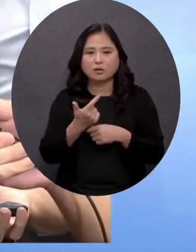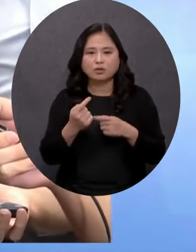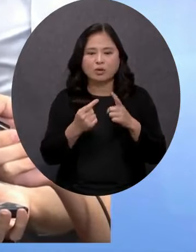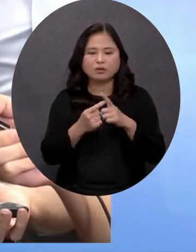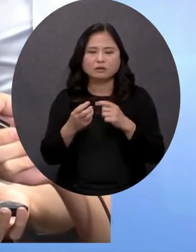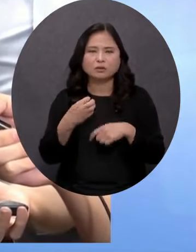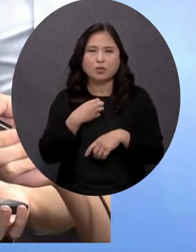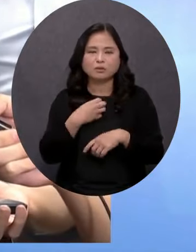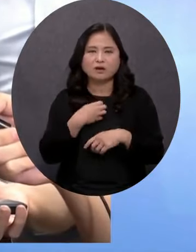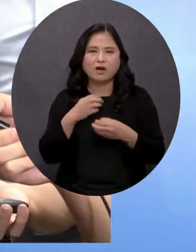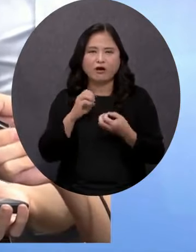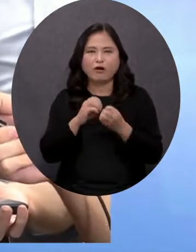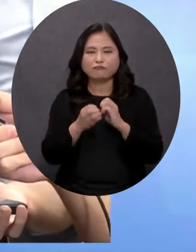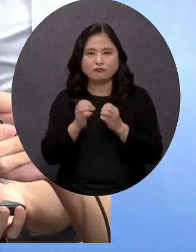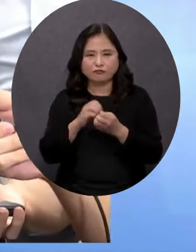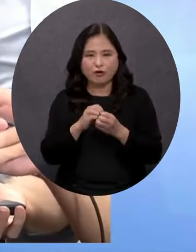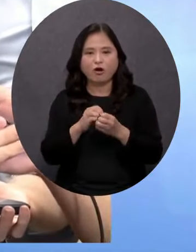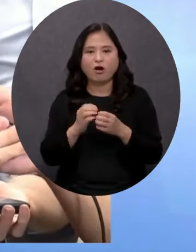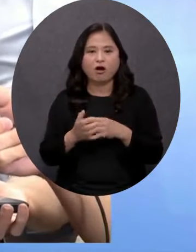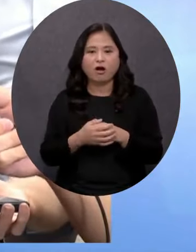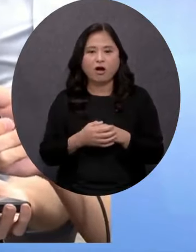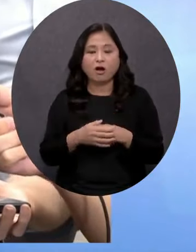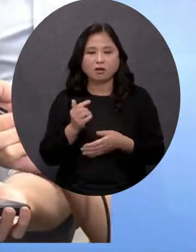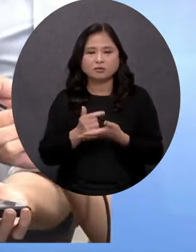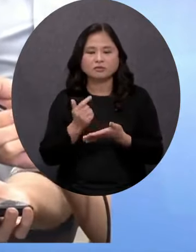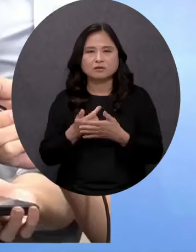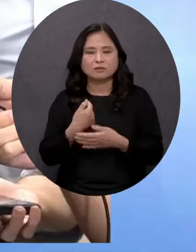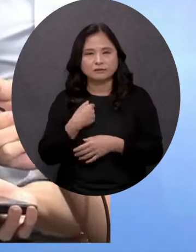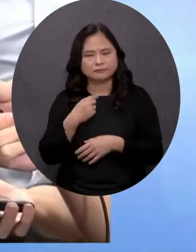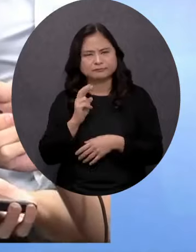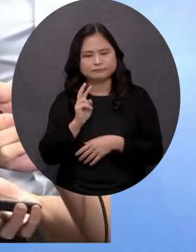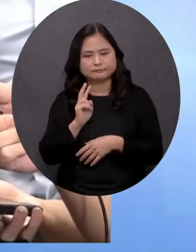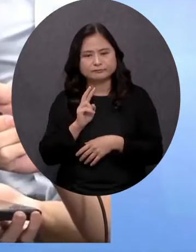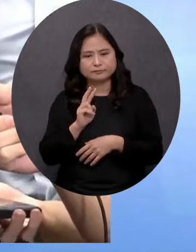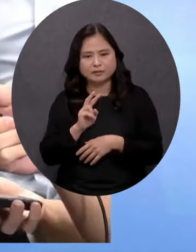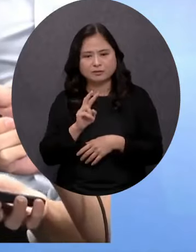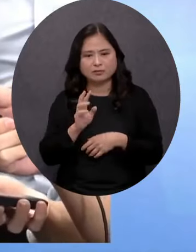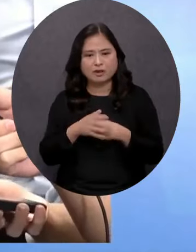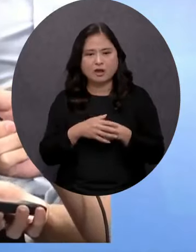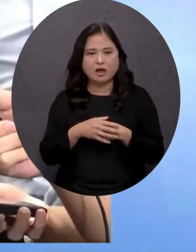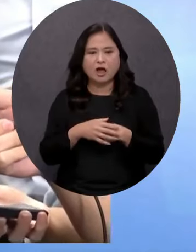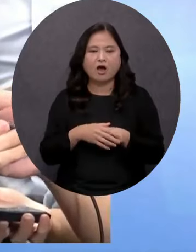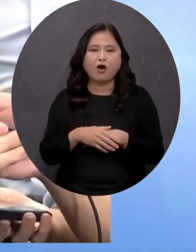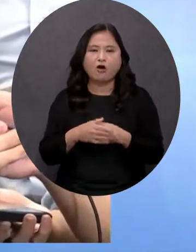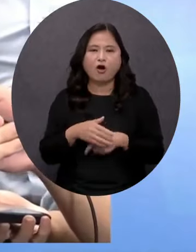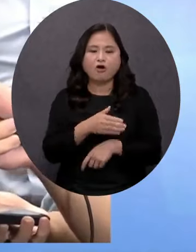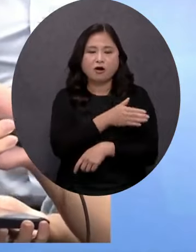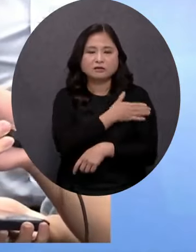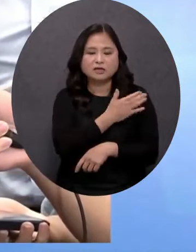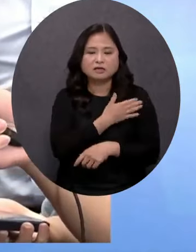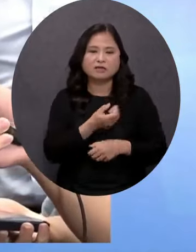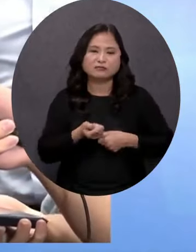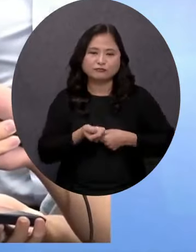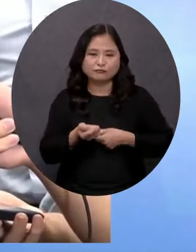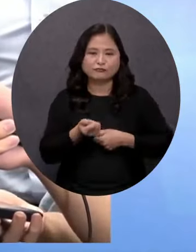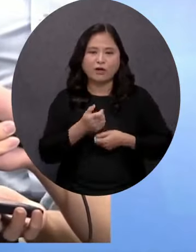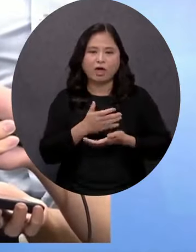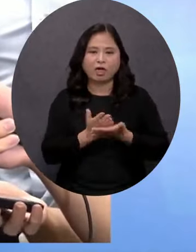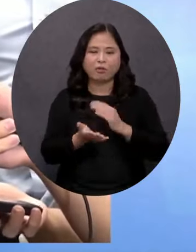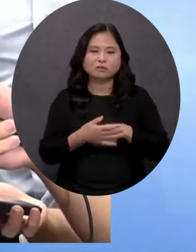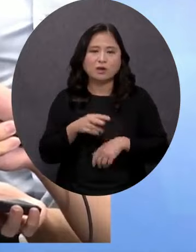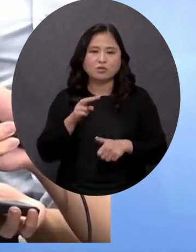得是比較繁複，最重要就是我們看到可能都對一些前線的清潔工人或者一些